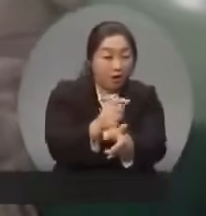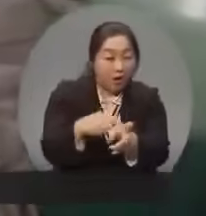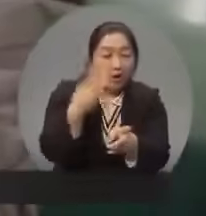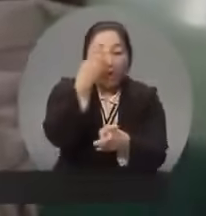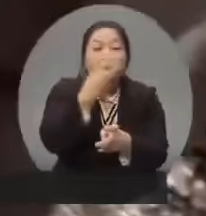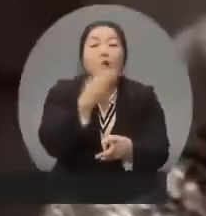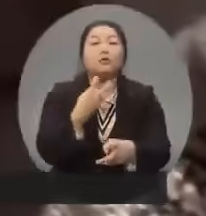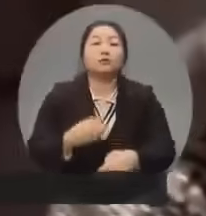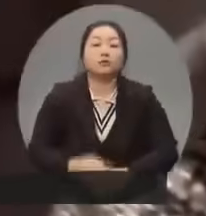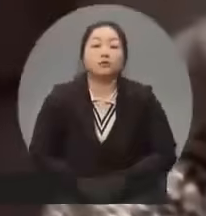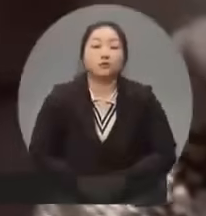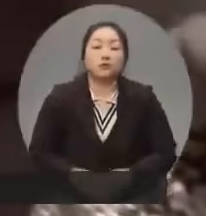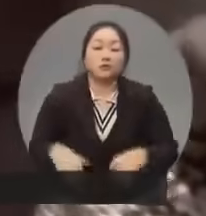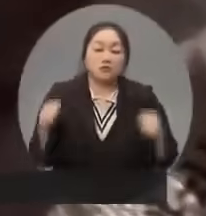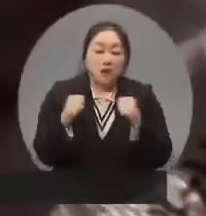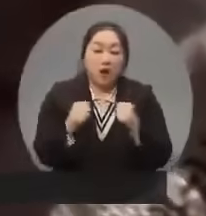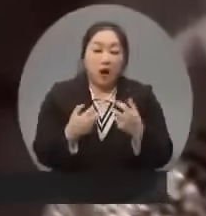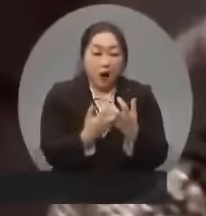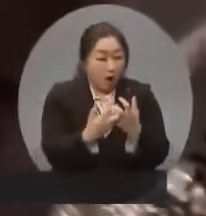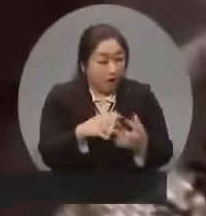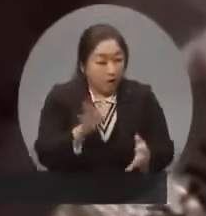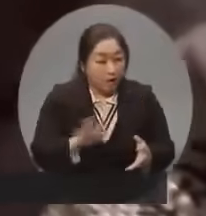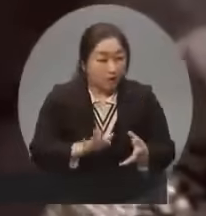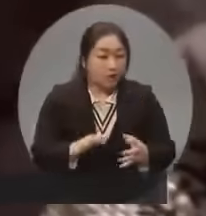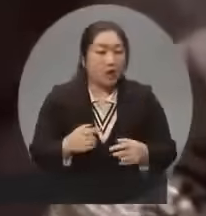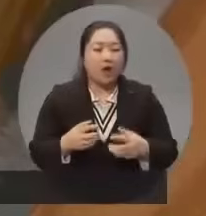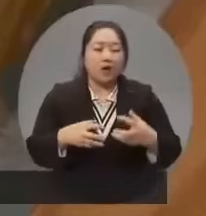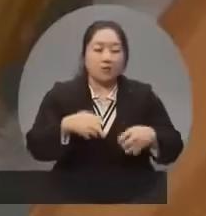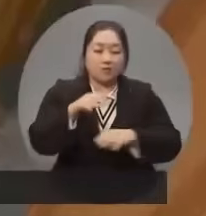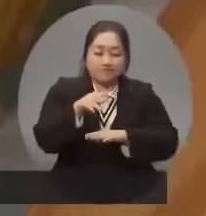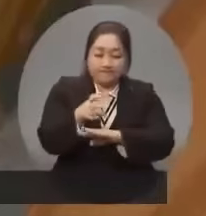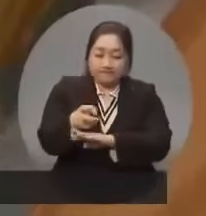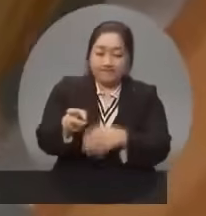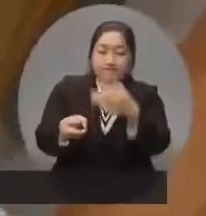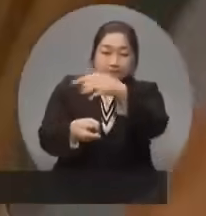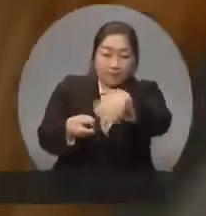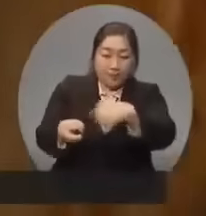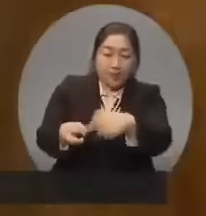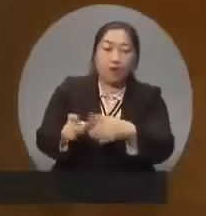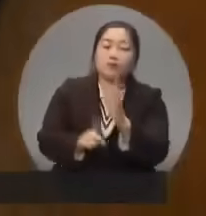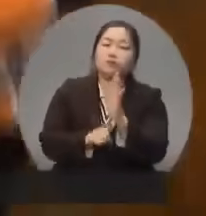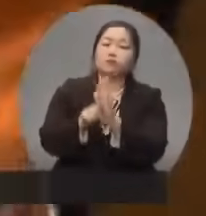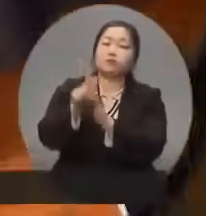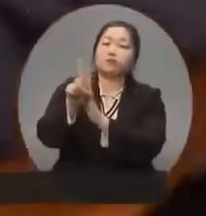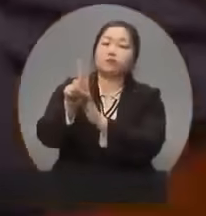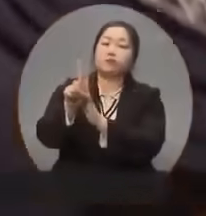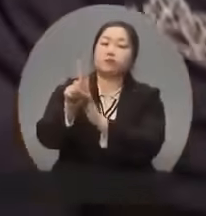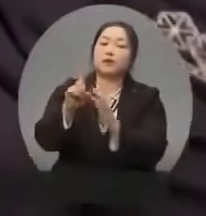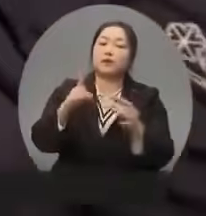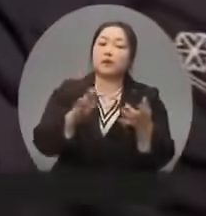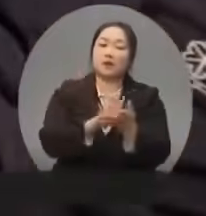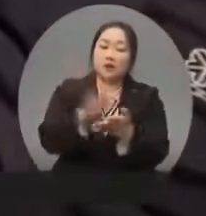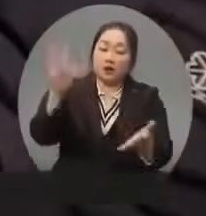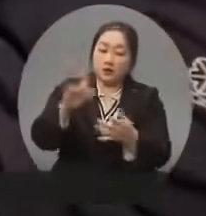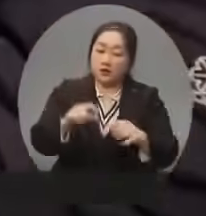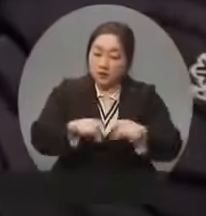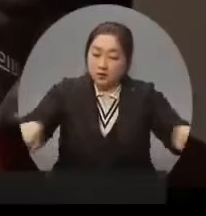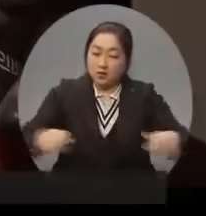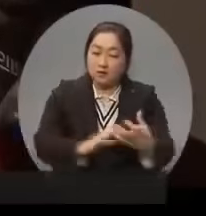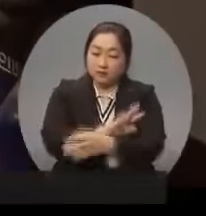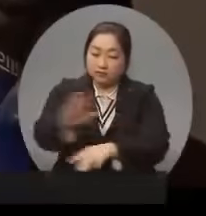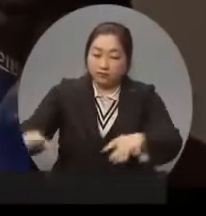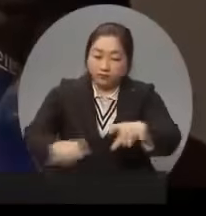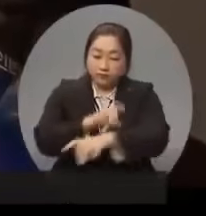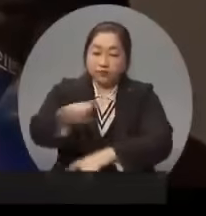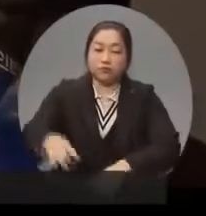강추위에 얼지는 않을까 차고 온도를 영상권으로 유지하고 열선 순환 장치까지 가동하고 있습니다. 차에